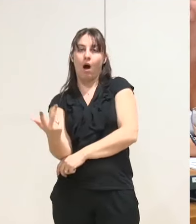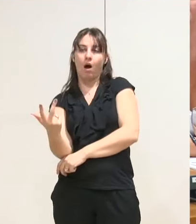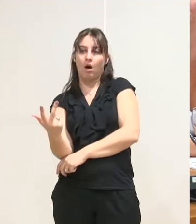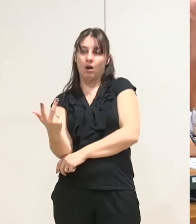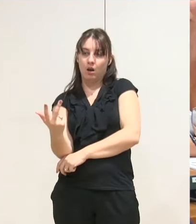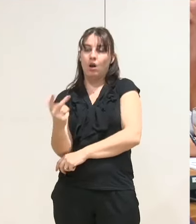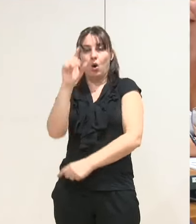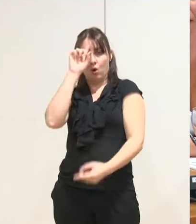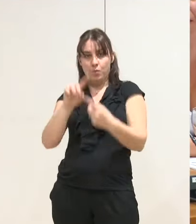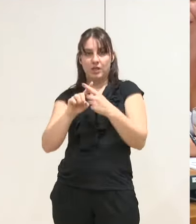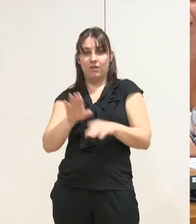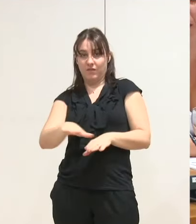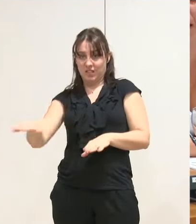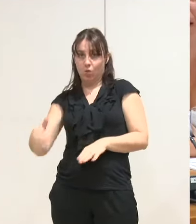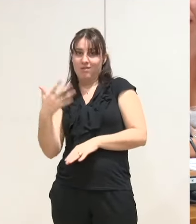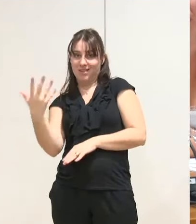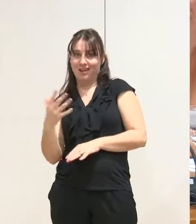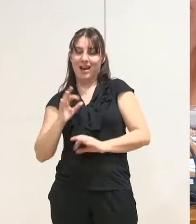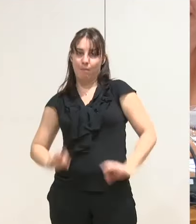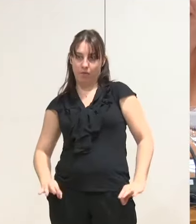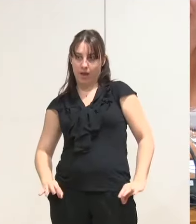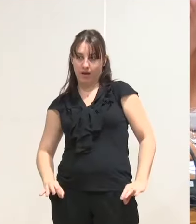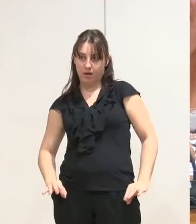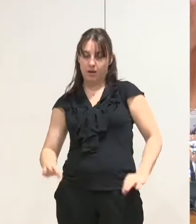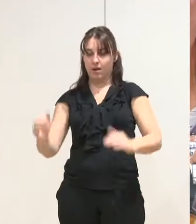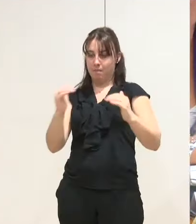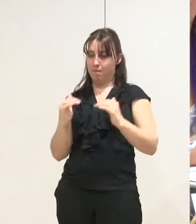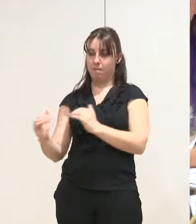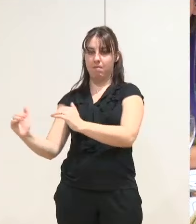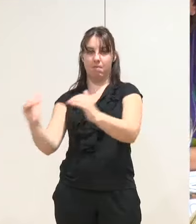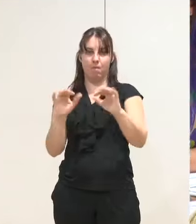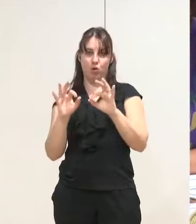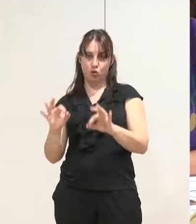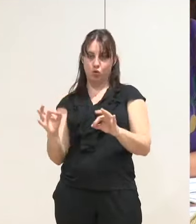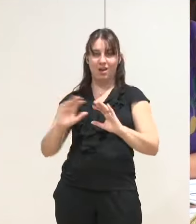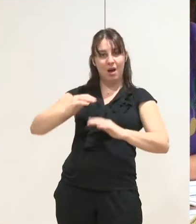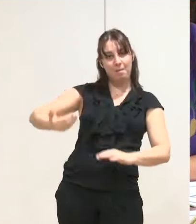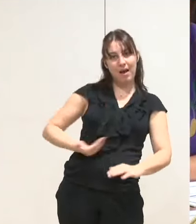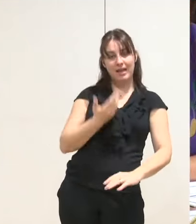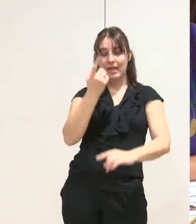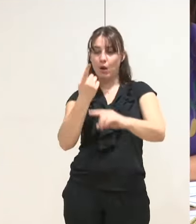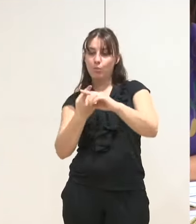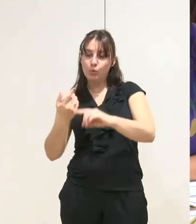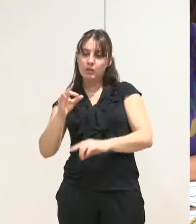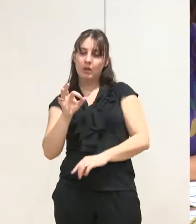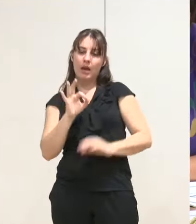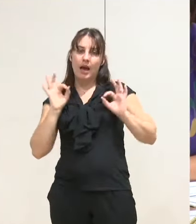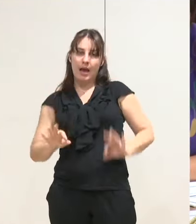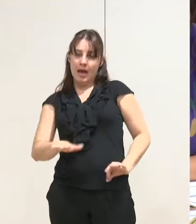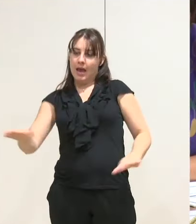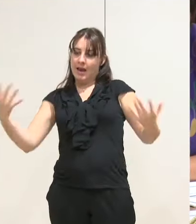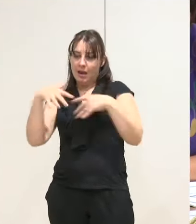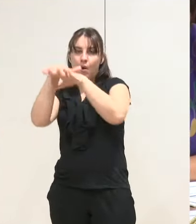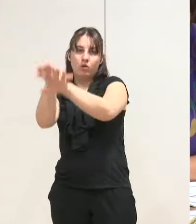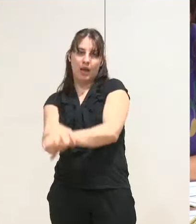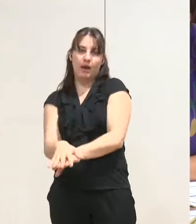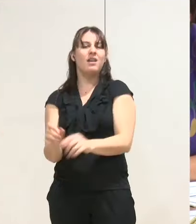d'élémentaires et du coup sur didro on va retrouver une uniformité le périmètre accueillera à la fois des maternelles et des élémentaires et on aura plus cette